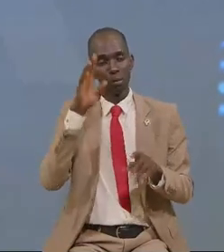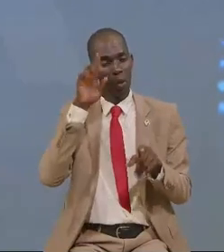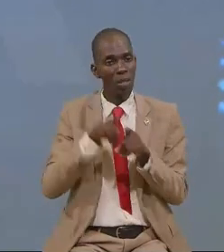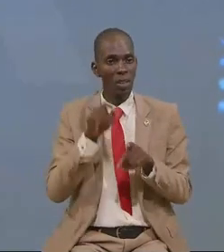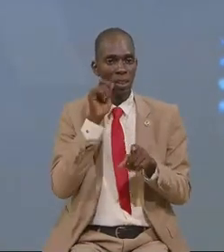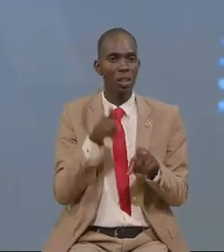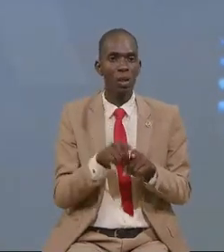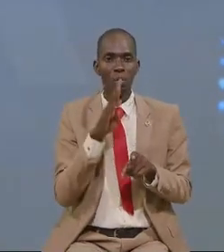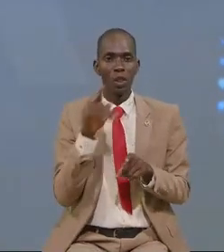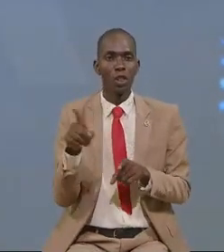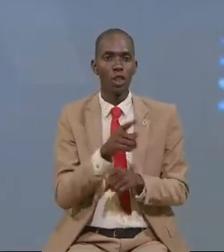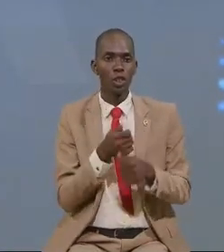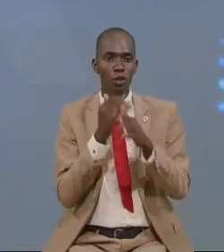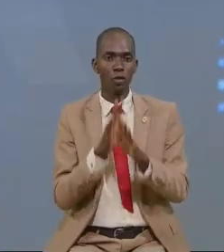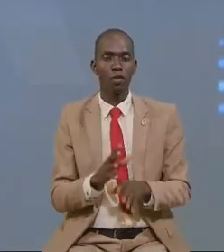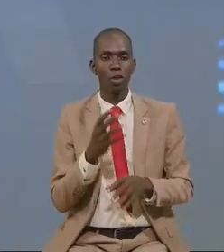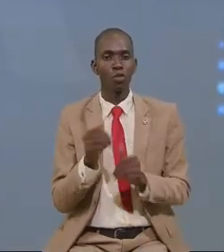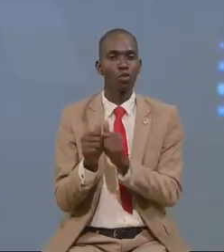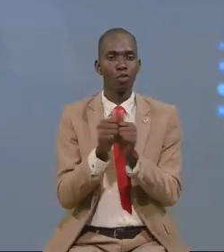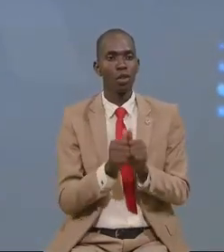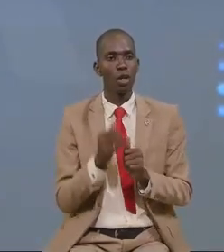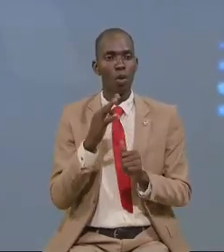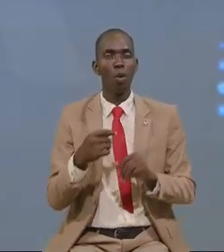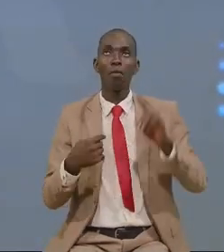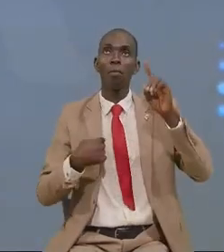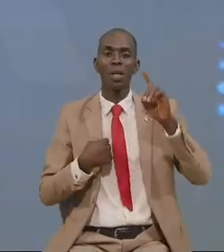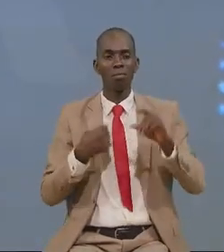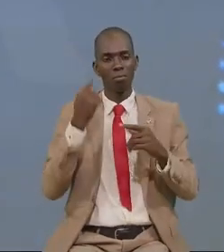Soyez tous mes imitateurs, frères.